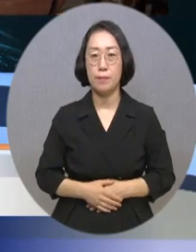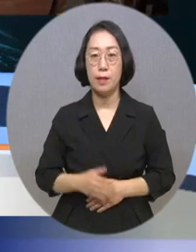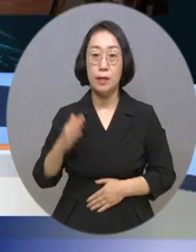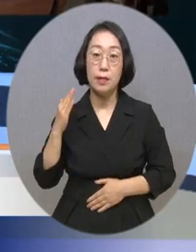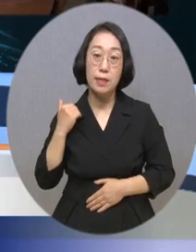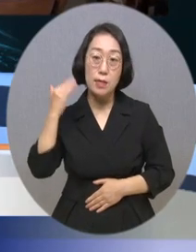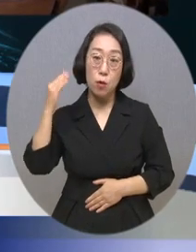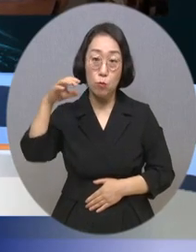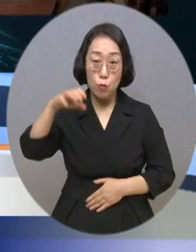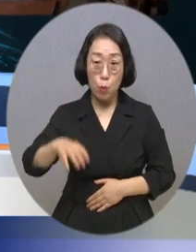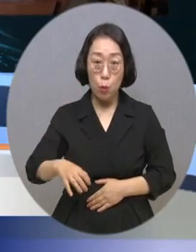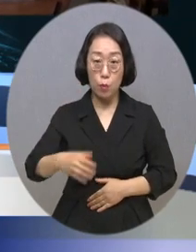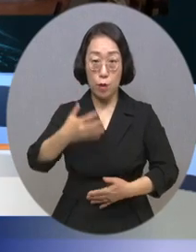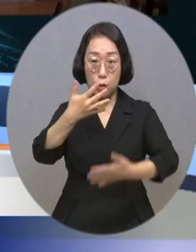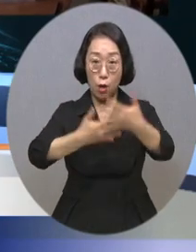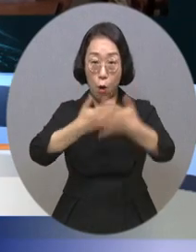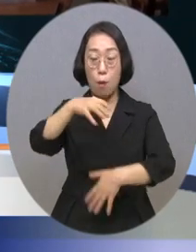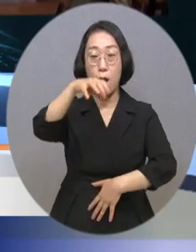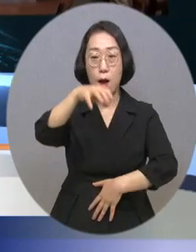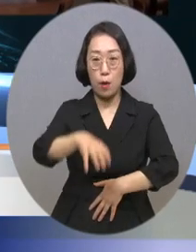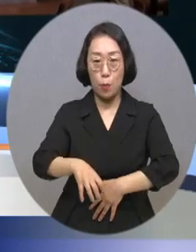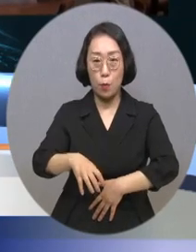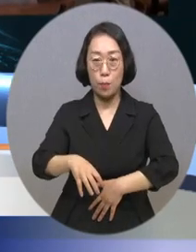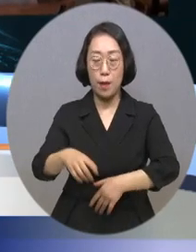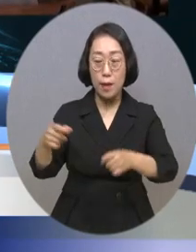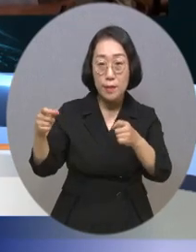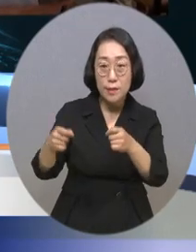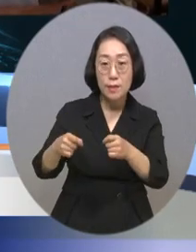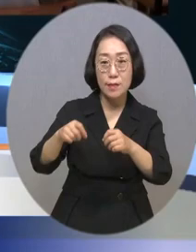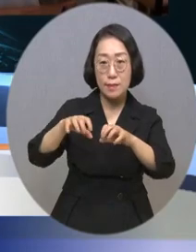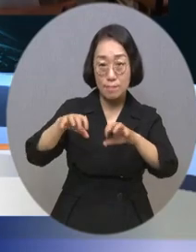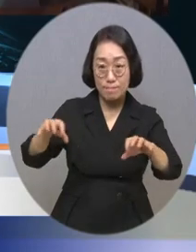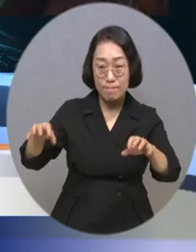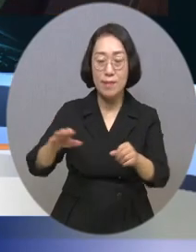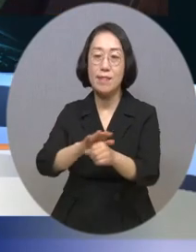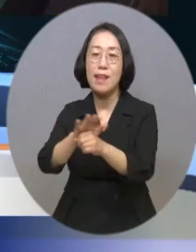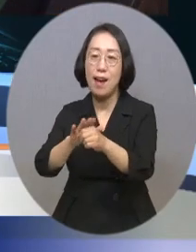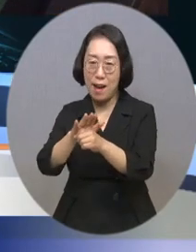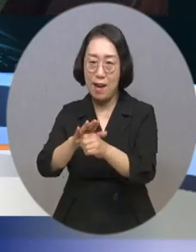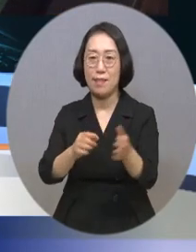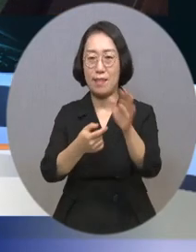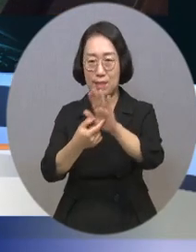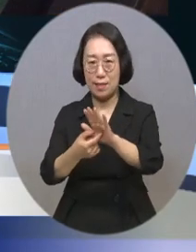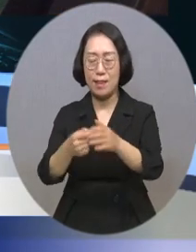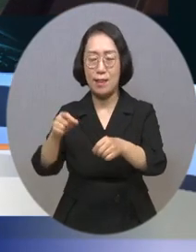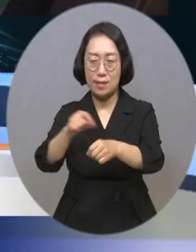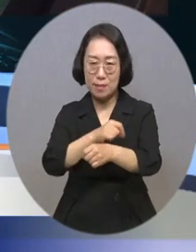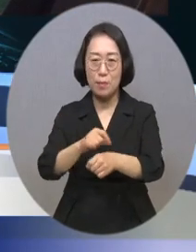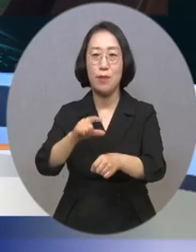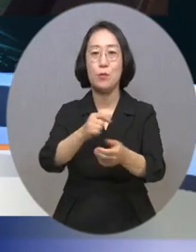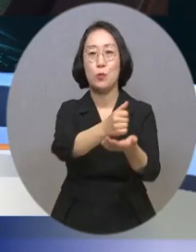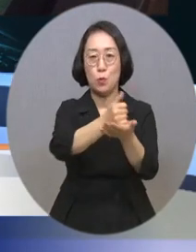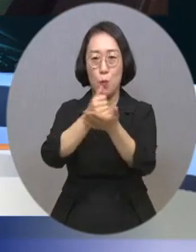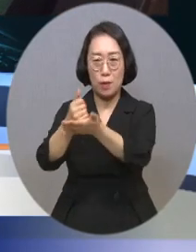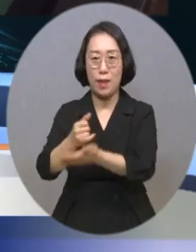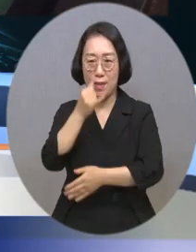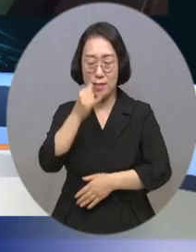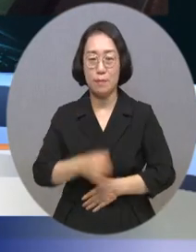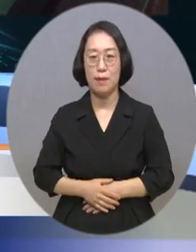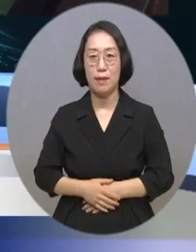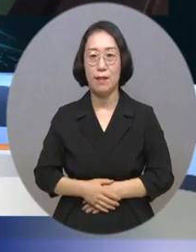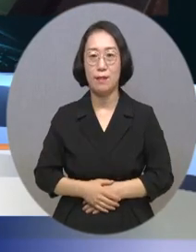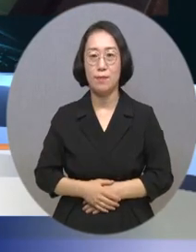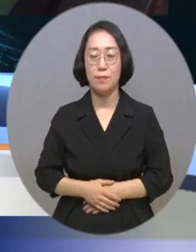의정부의 한 영화관이 이웃사랑을 실천하는 자원활동가들을 초청해 특별한 관람 시간을 가졌습니다. 자세한